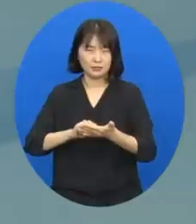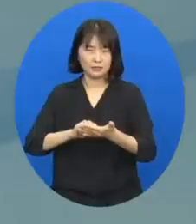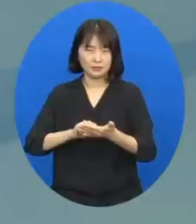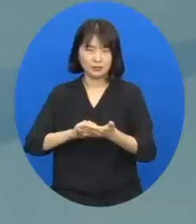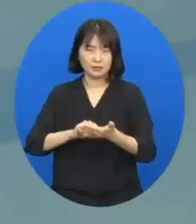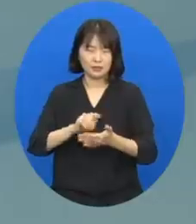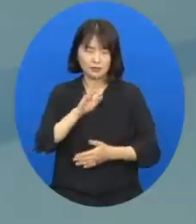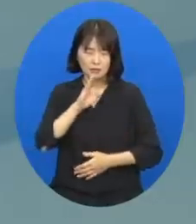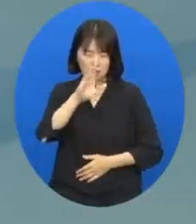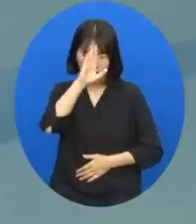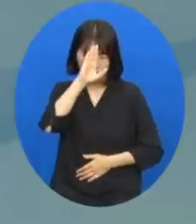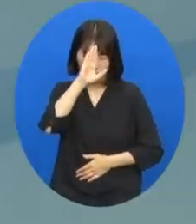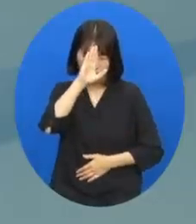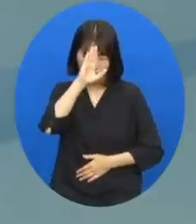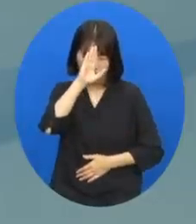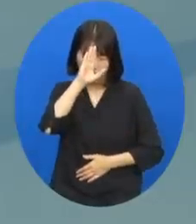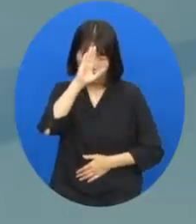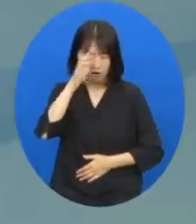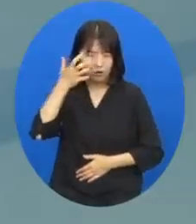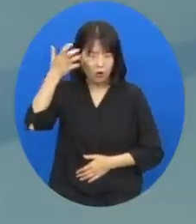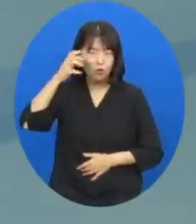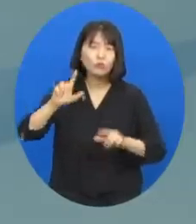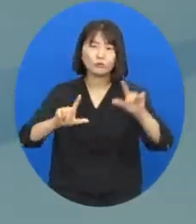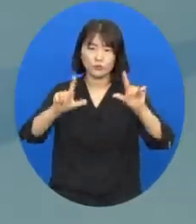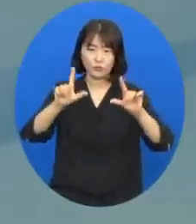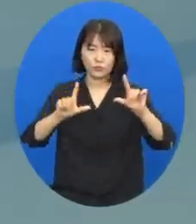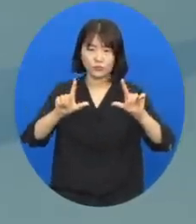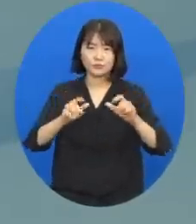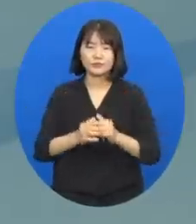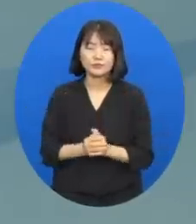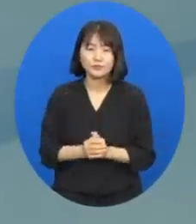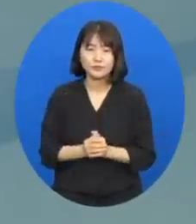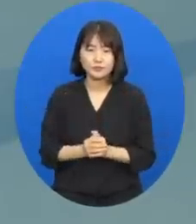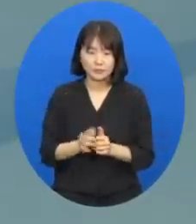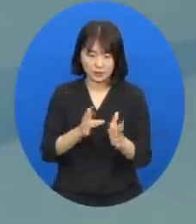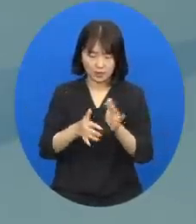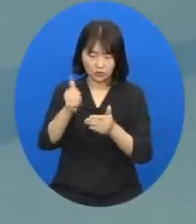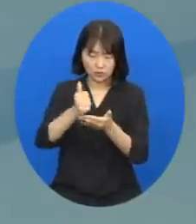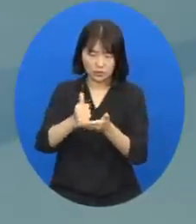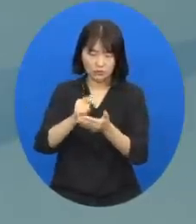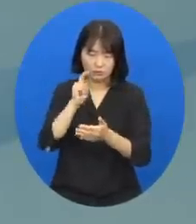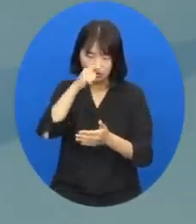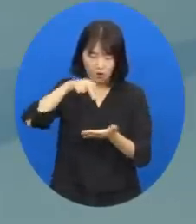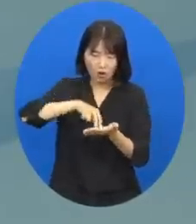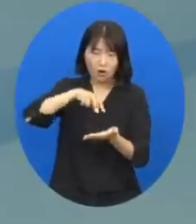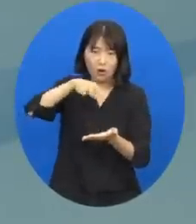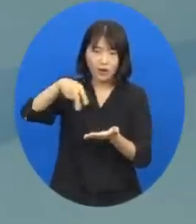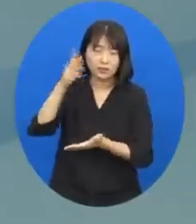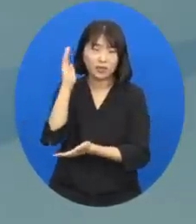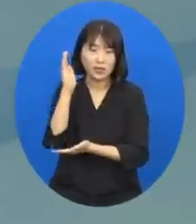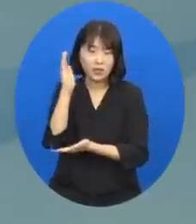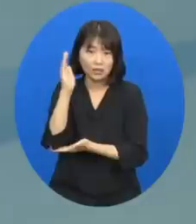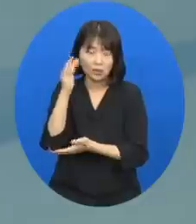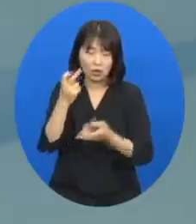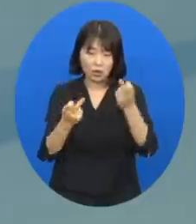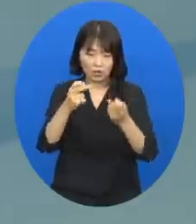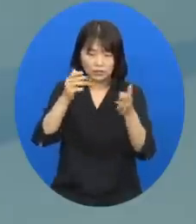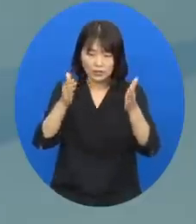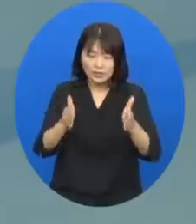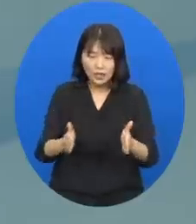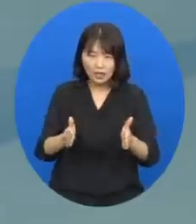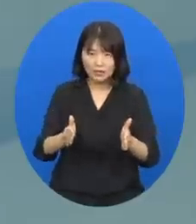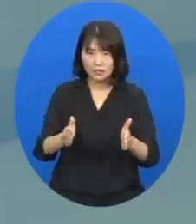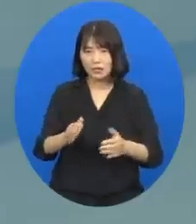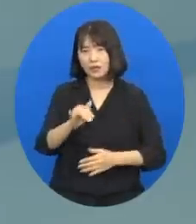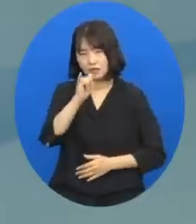병 등 영혼의 모습인 것이죠 예수님은 탕자 이야기 에서 그런 경우가 심지에 형제 사이에 수도 있을 수 있음을